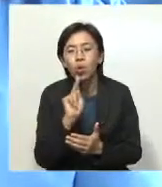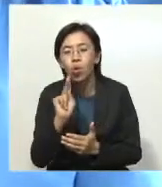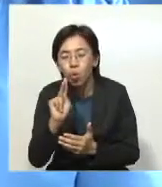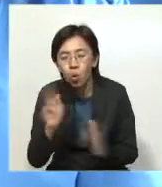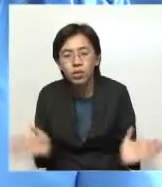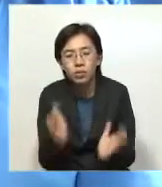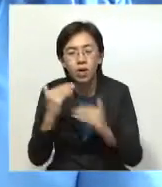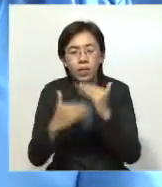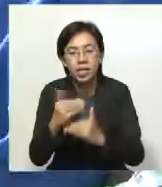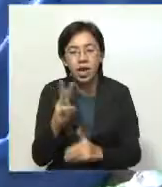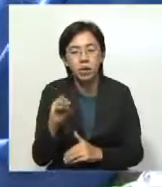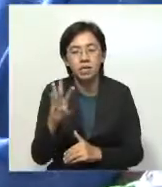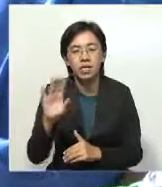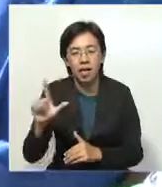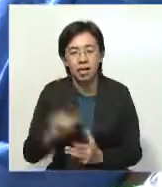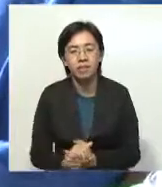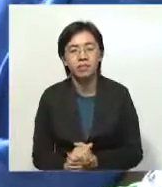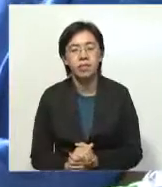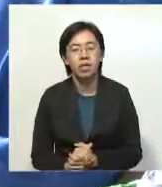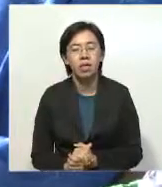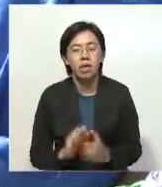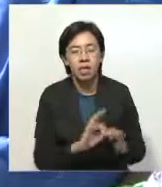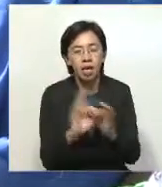แล้ว64ล้านบาทโดยมีการเ